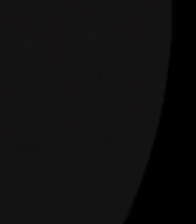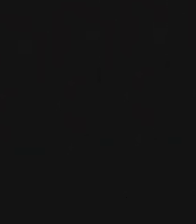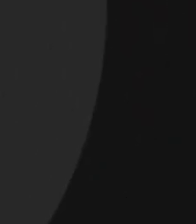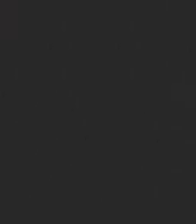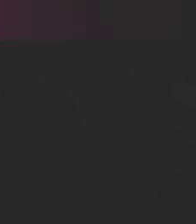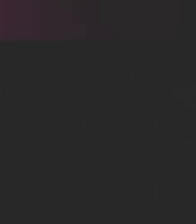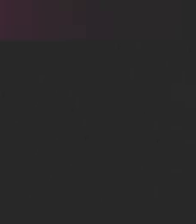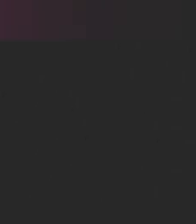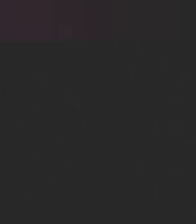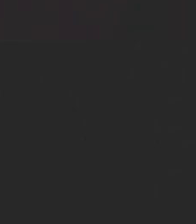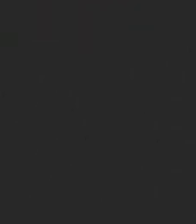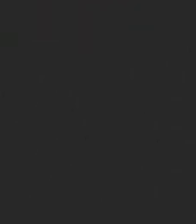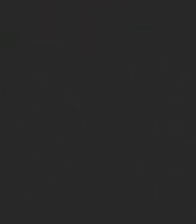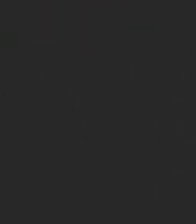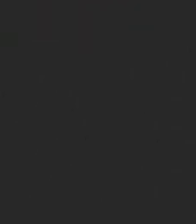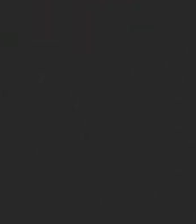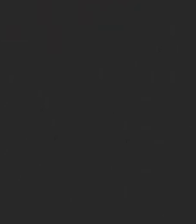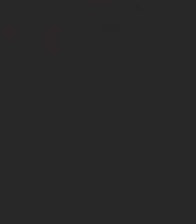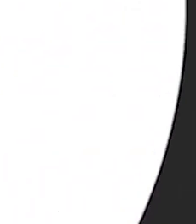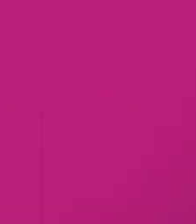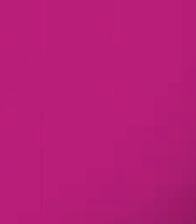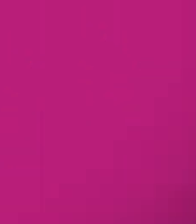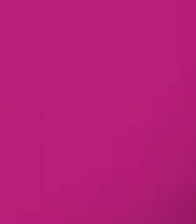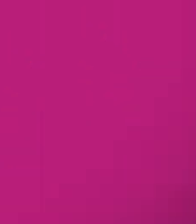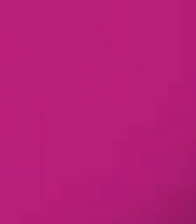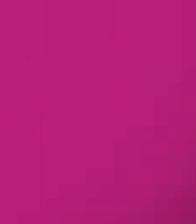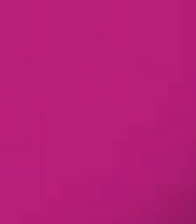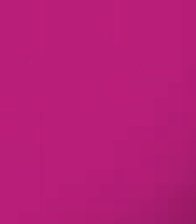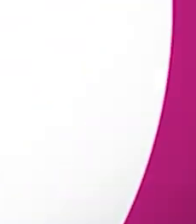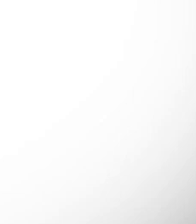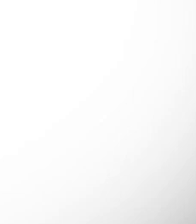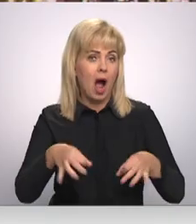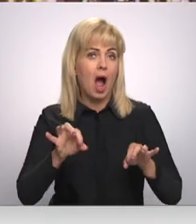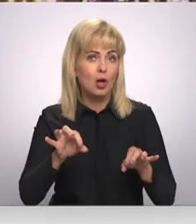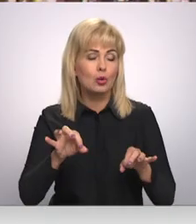Re! Viss ēters ir te!